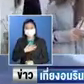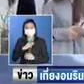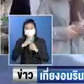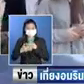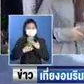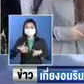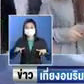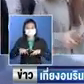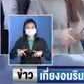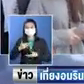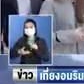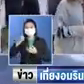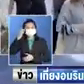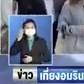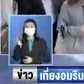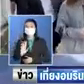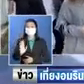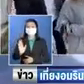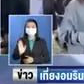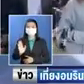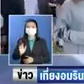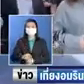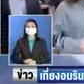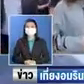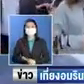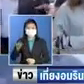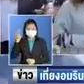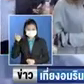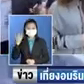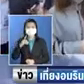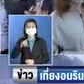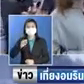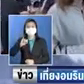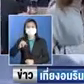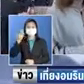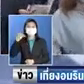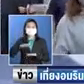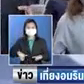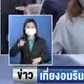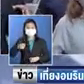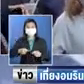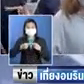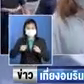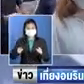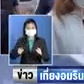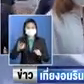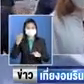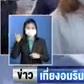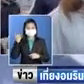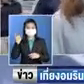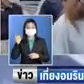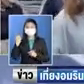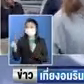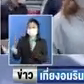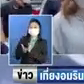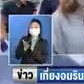แม่ค้าออนไลน์แต่ไม่ได้ขายโทรศัพท์มือถือและเคยถูก DSI จับตอนวัยเด็กจริงแต่ตอนนั้นติดร่างแหไปด้ว